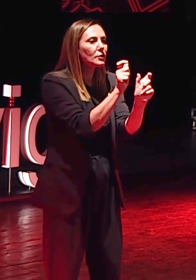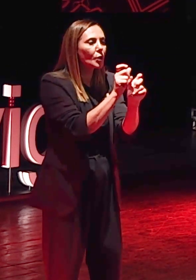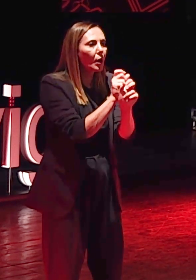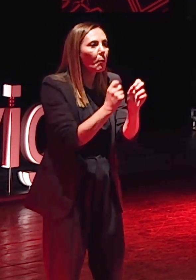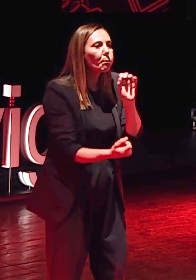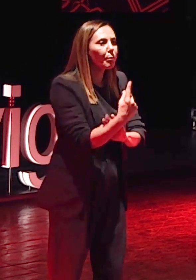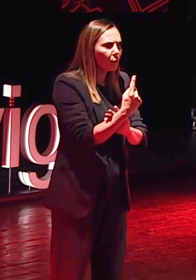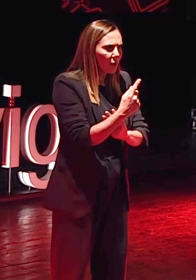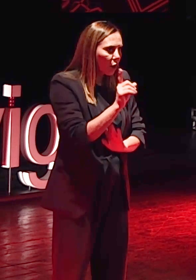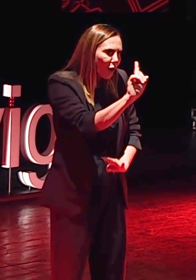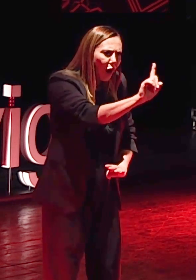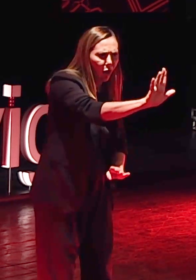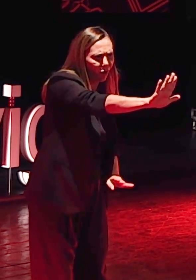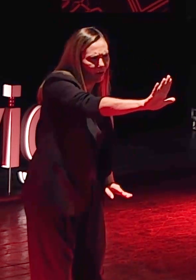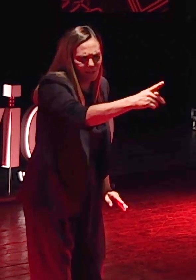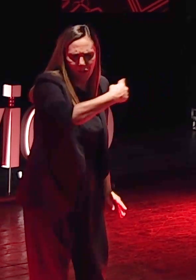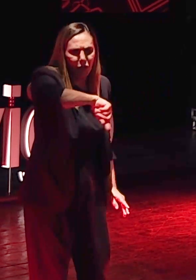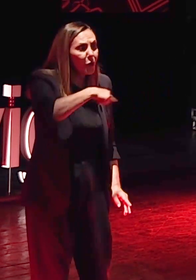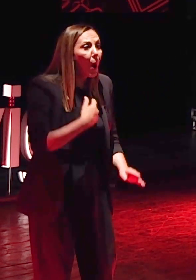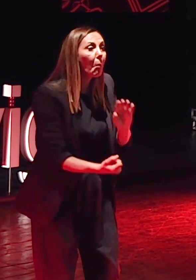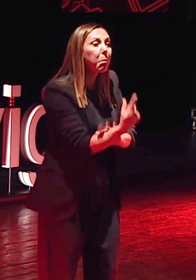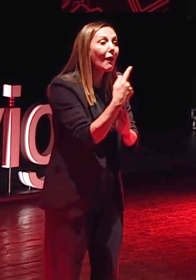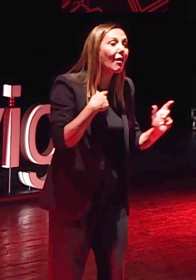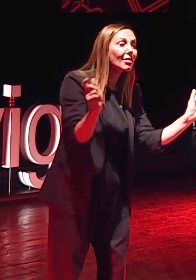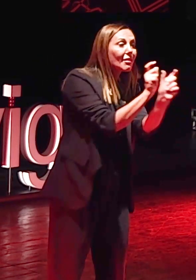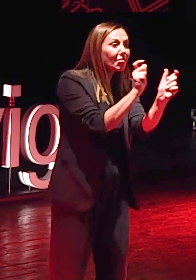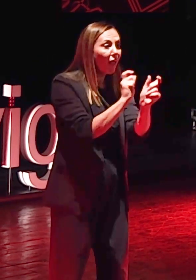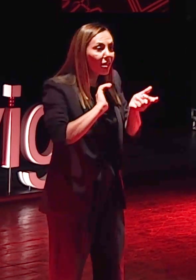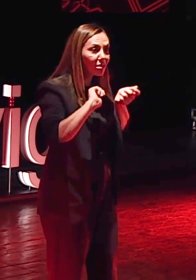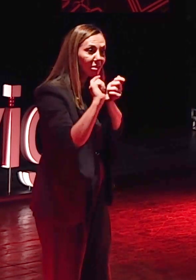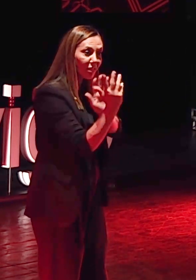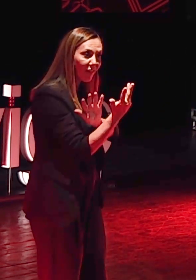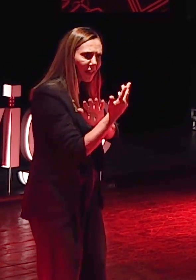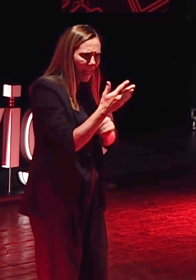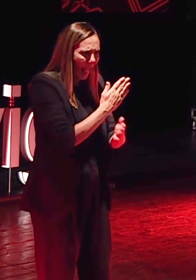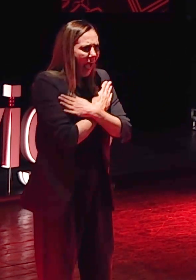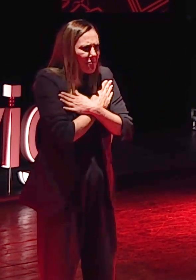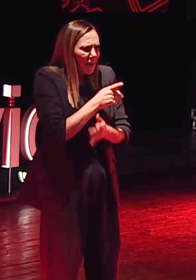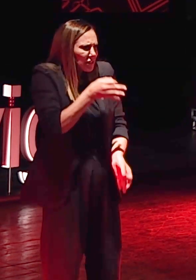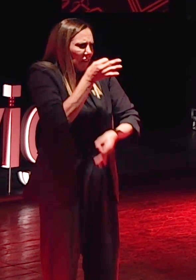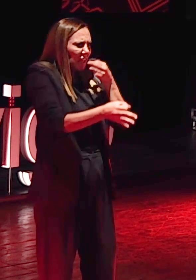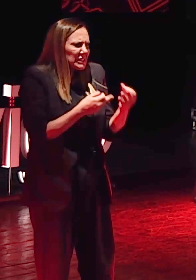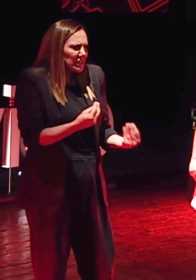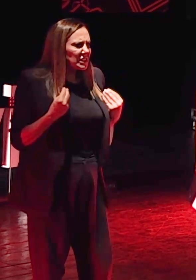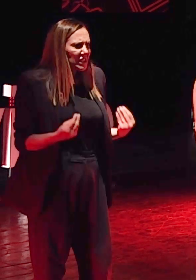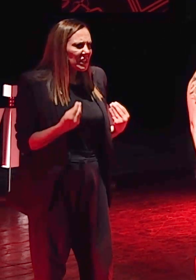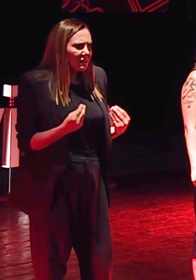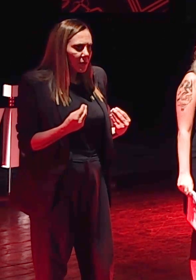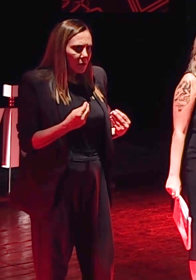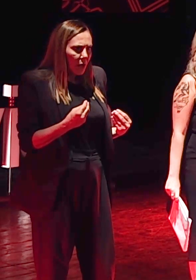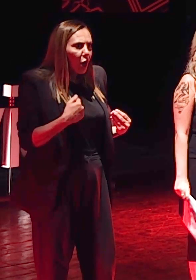noi non diventiamo dislessici all'improvviso e poi a maggio Che c'entra Maggio Io sono